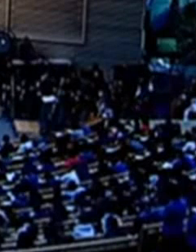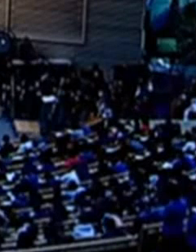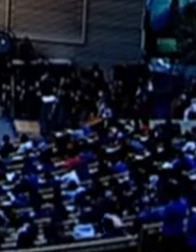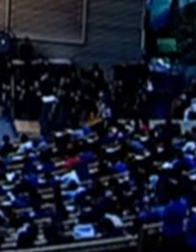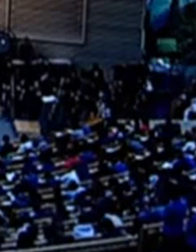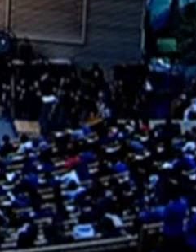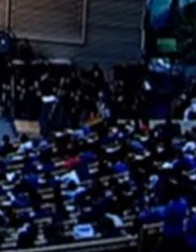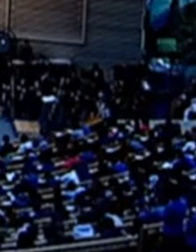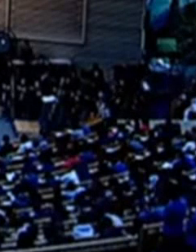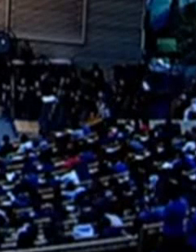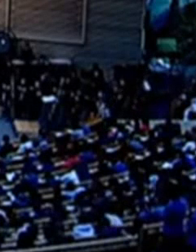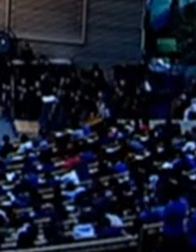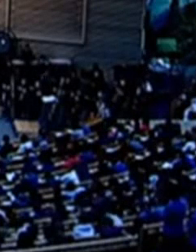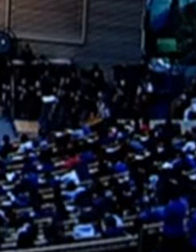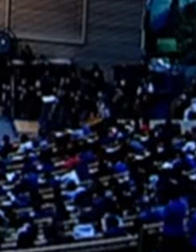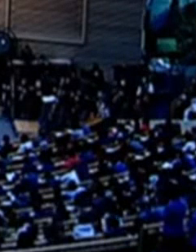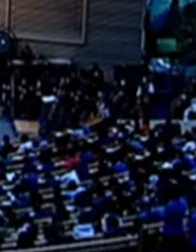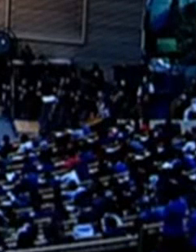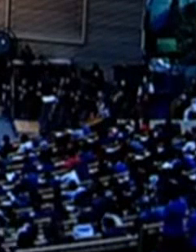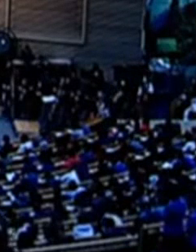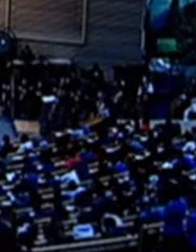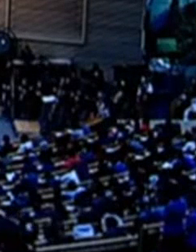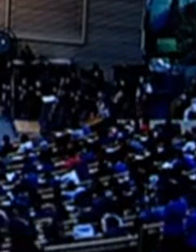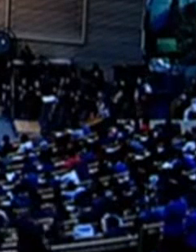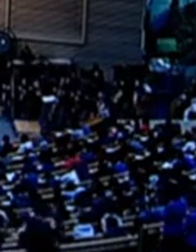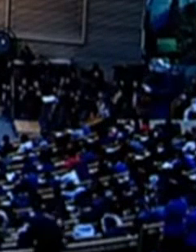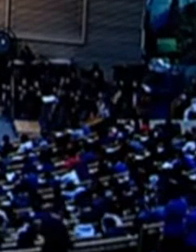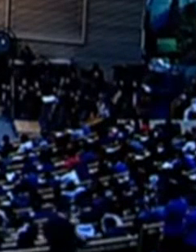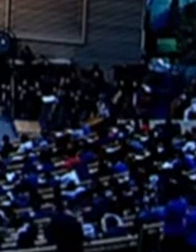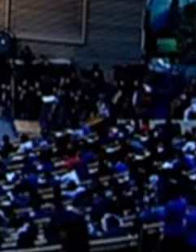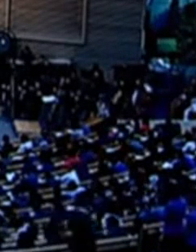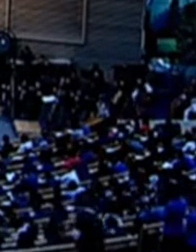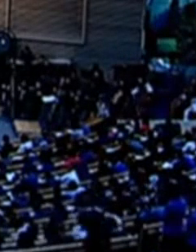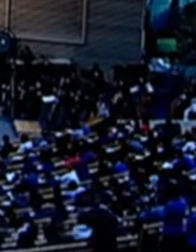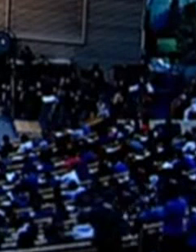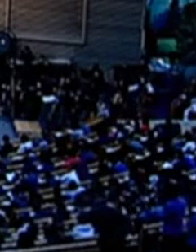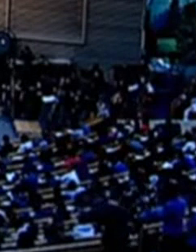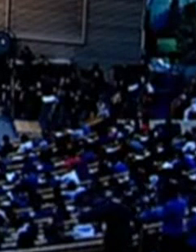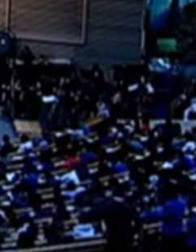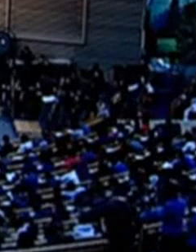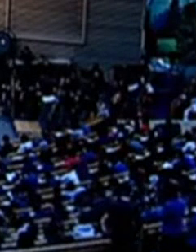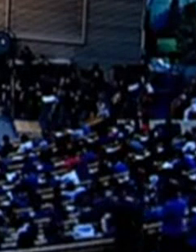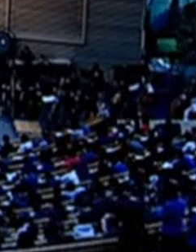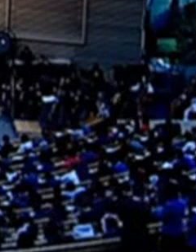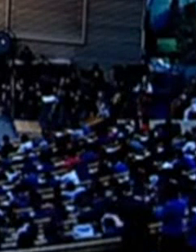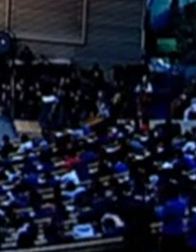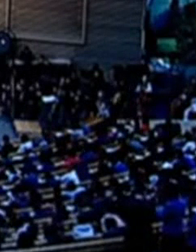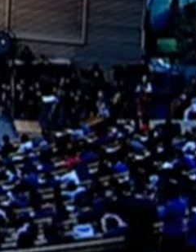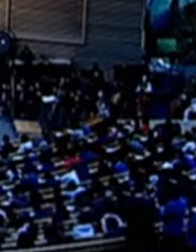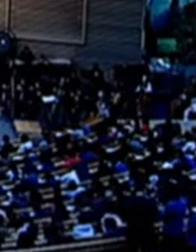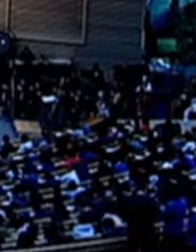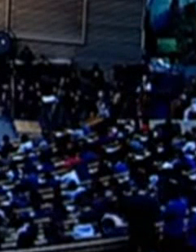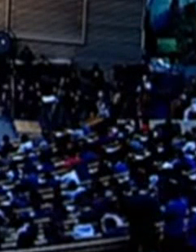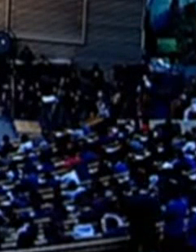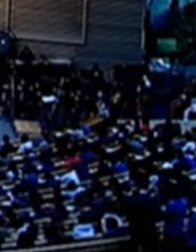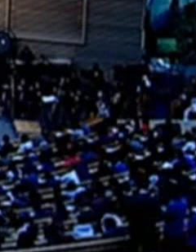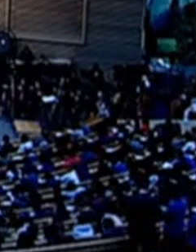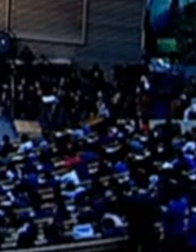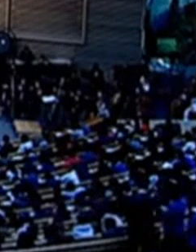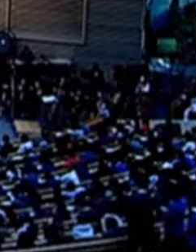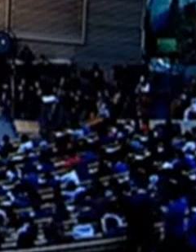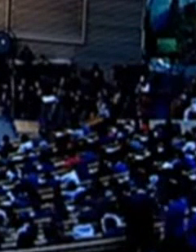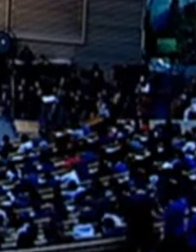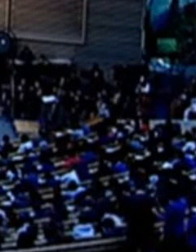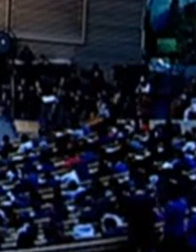주소서. 아버지 붙들어 주실 줄 믿습니다. 하나님의 능가하신 손에, 주의 권능의 손에, 하나님